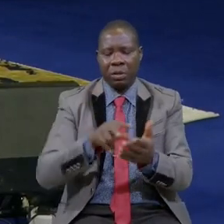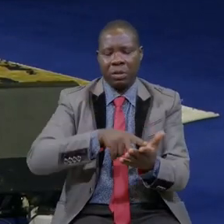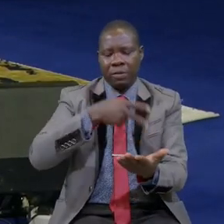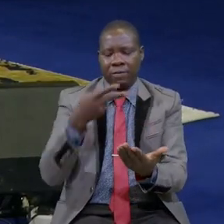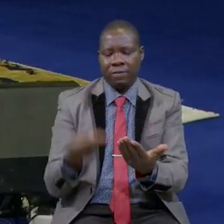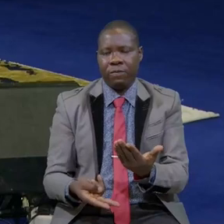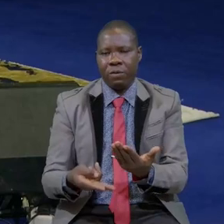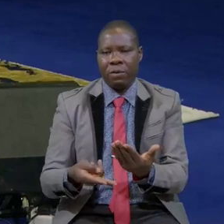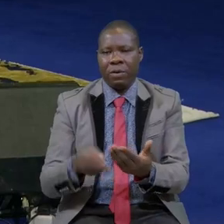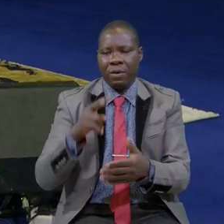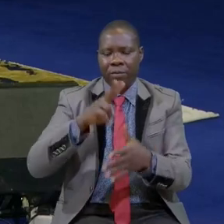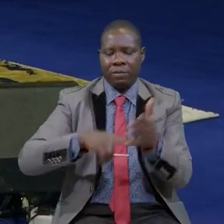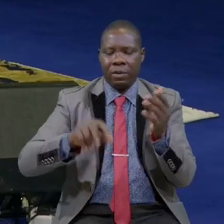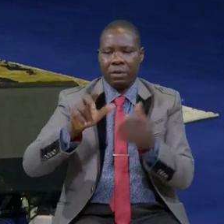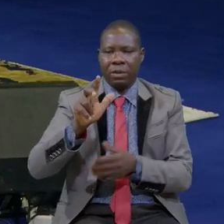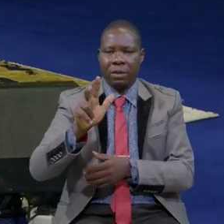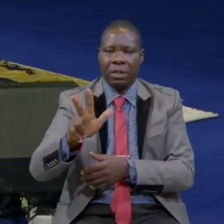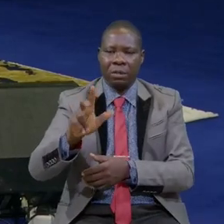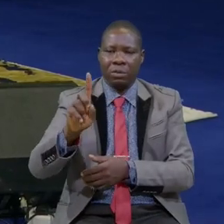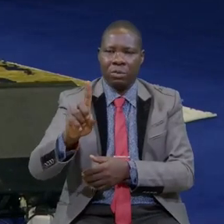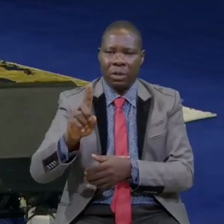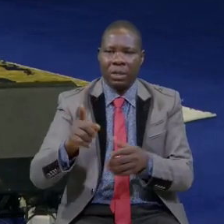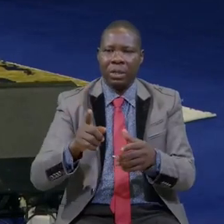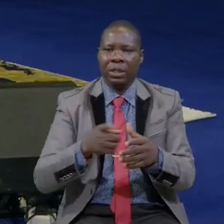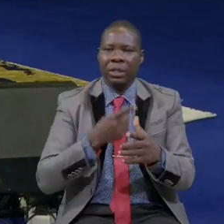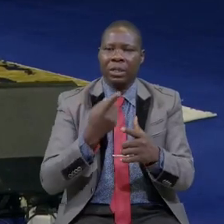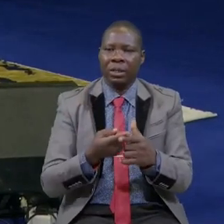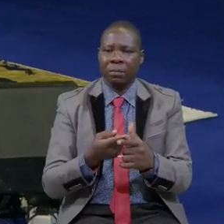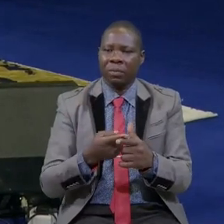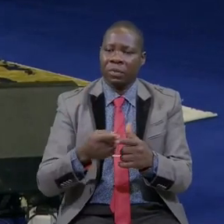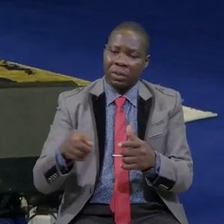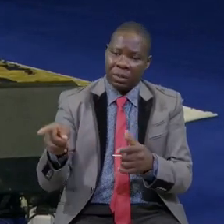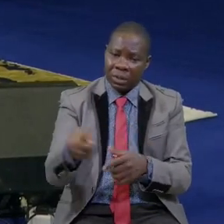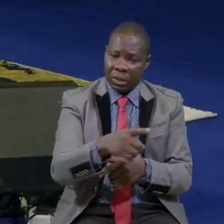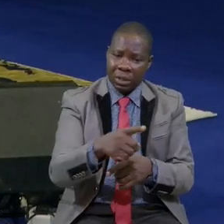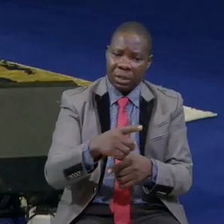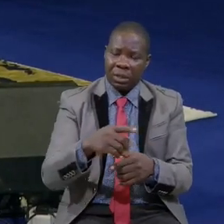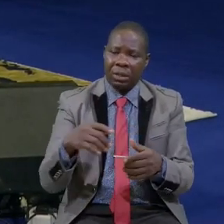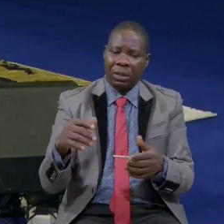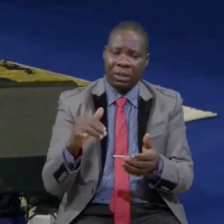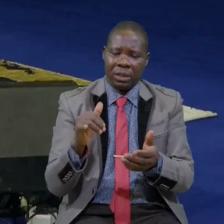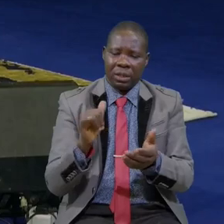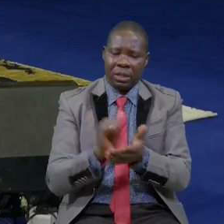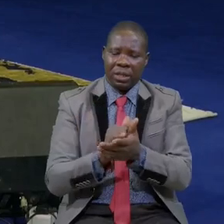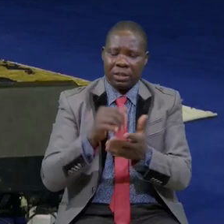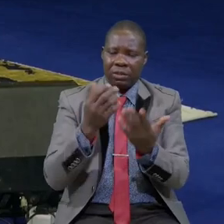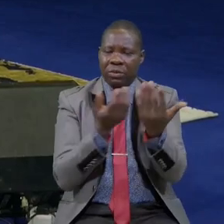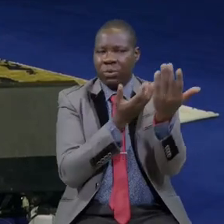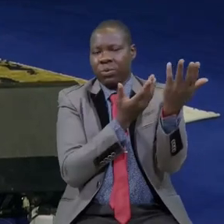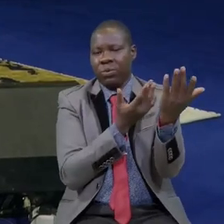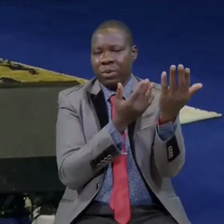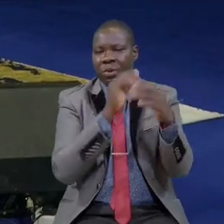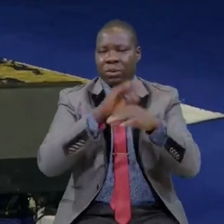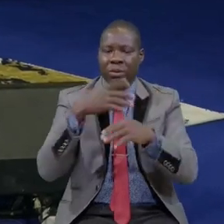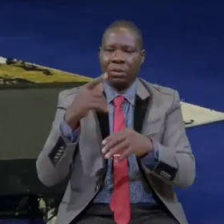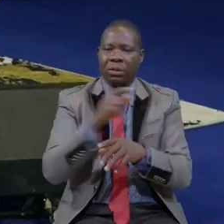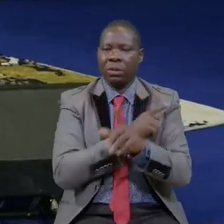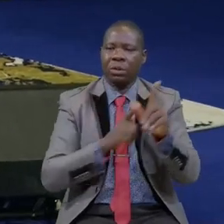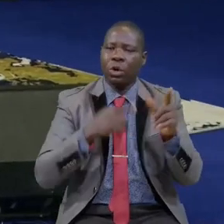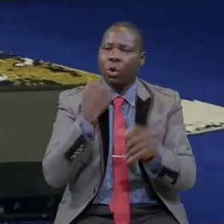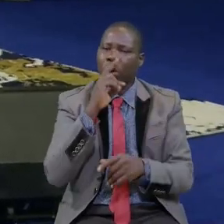Mais, verset 31, mais ceux qui se confient en l'Éternel, qui